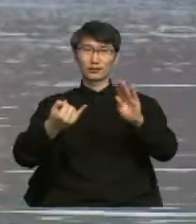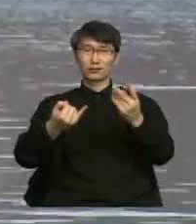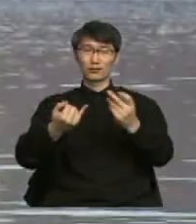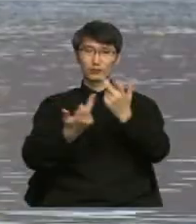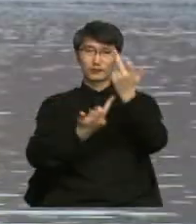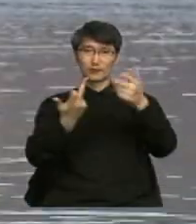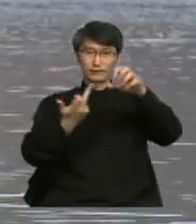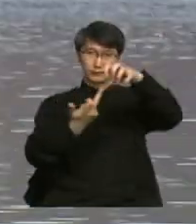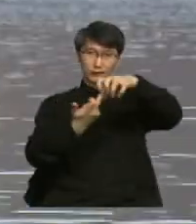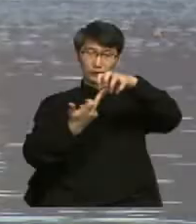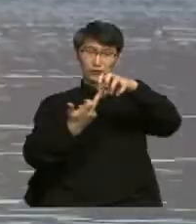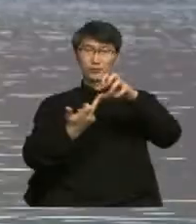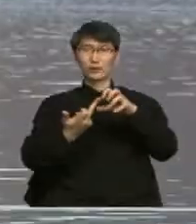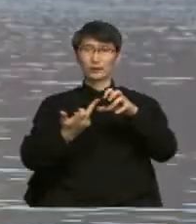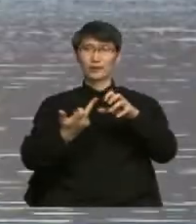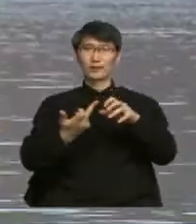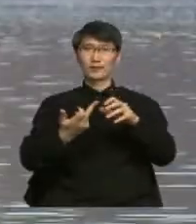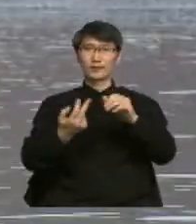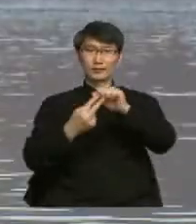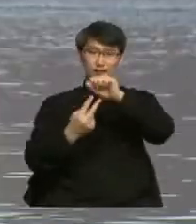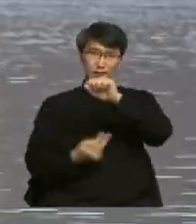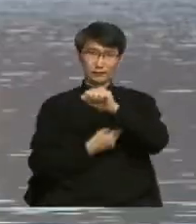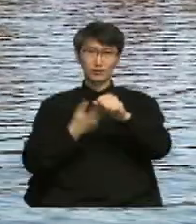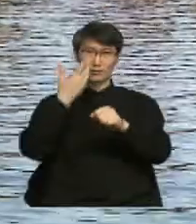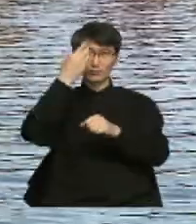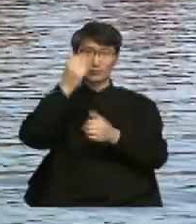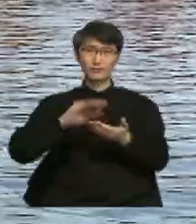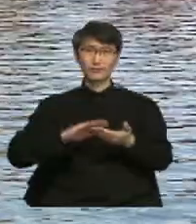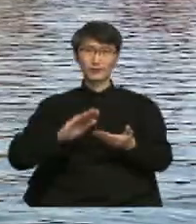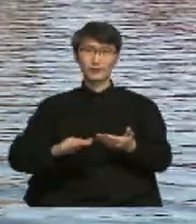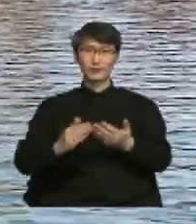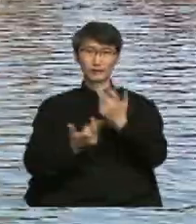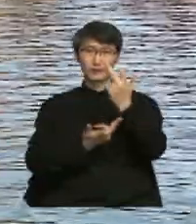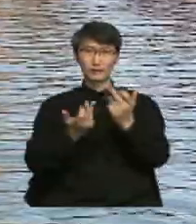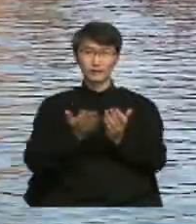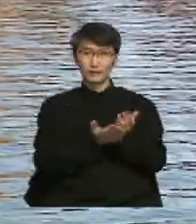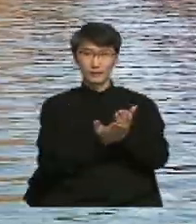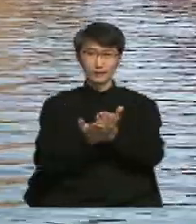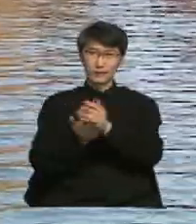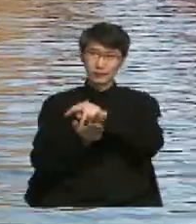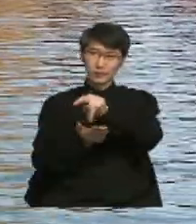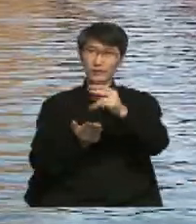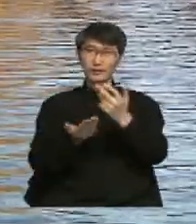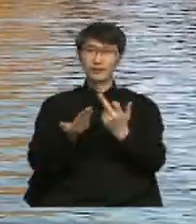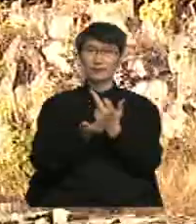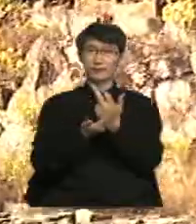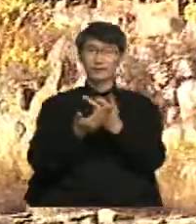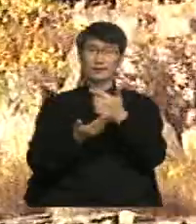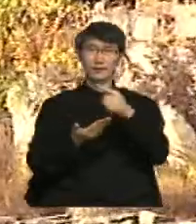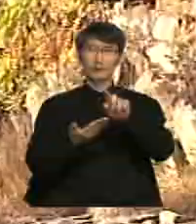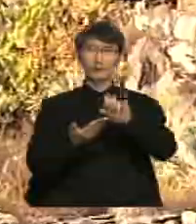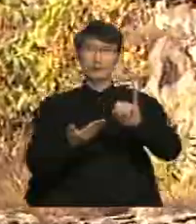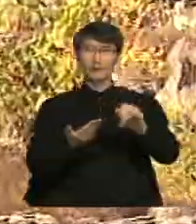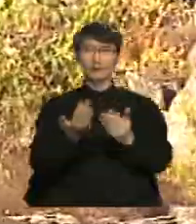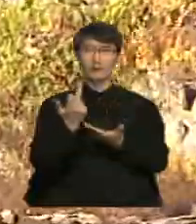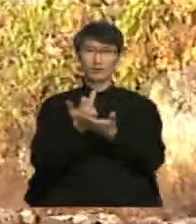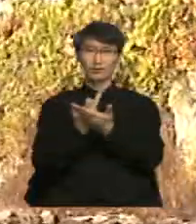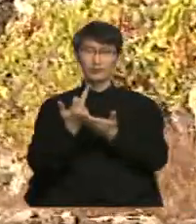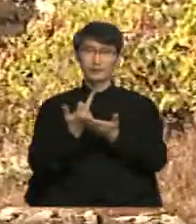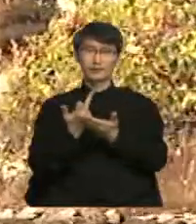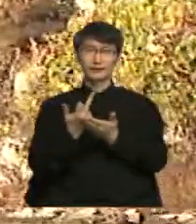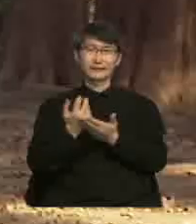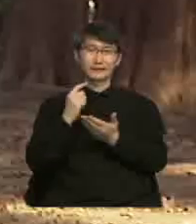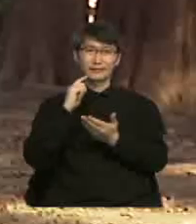등산로와 가평대교가 한눈에 들어옵니다. 선상에서 바라보는 남이섬은 단풍으로 곱게